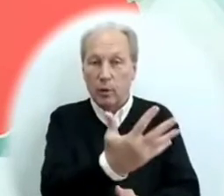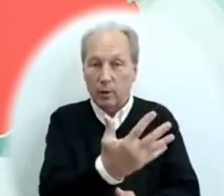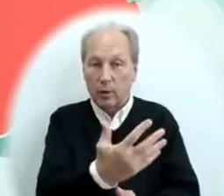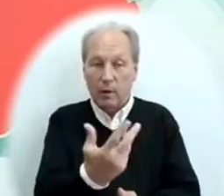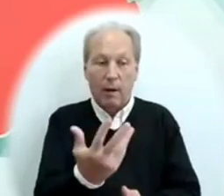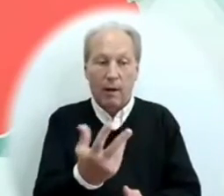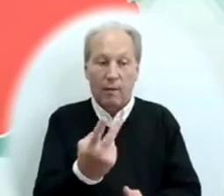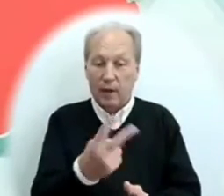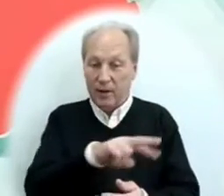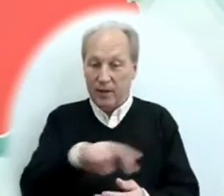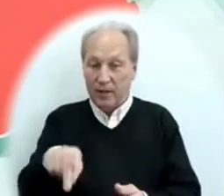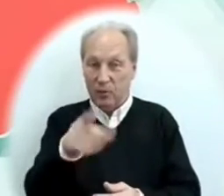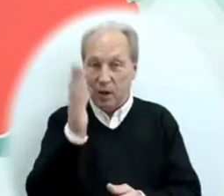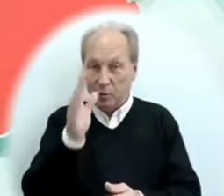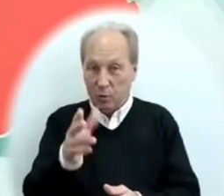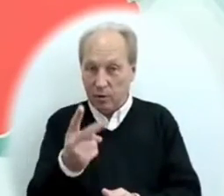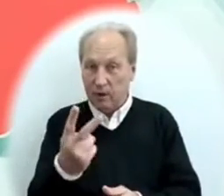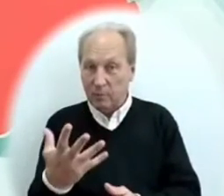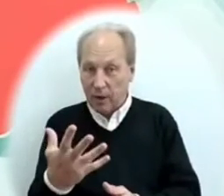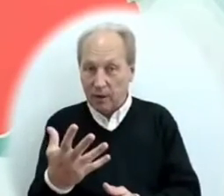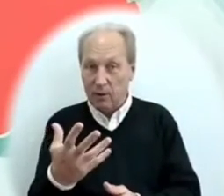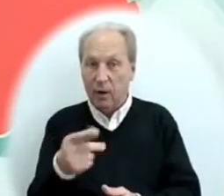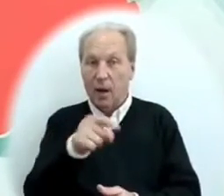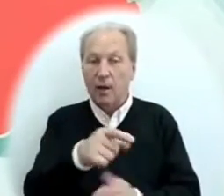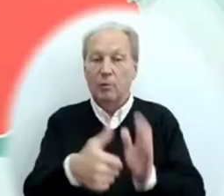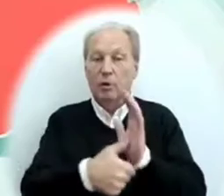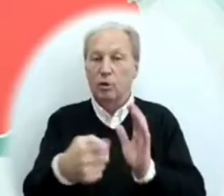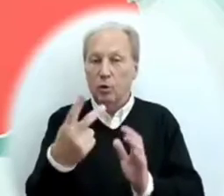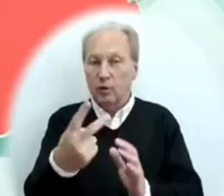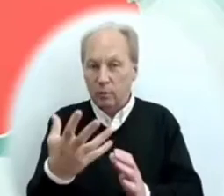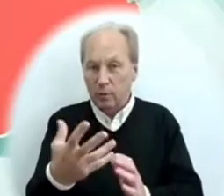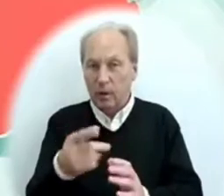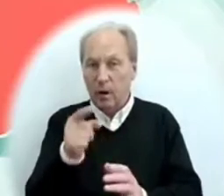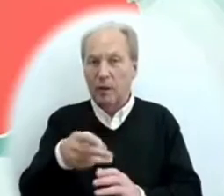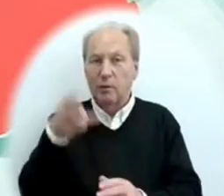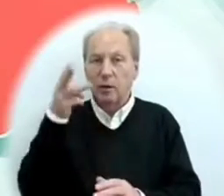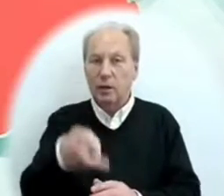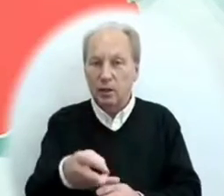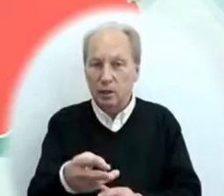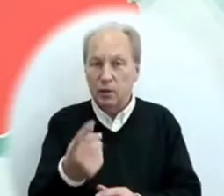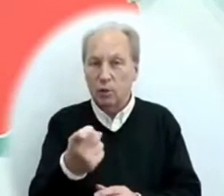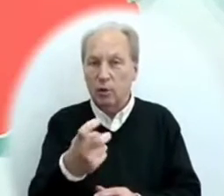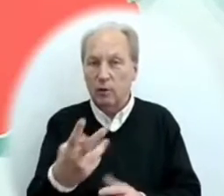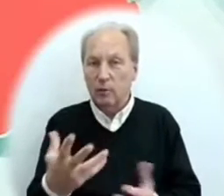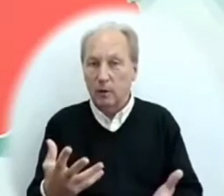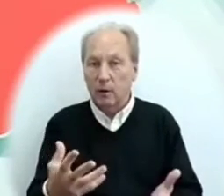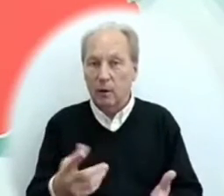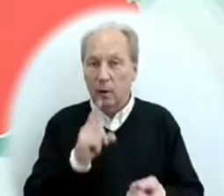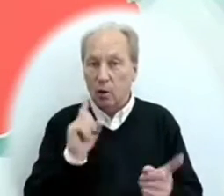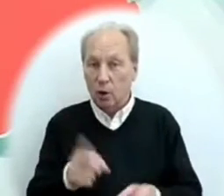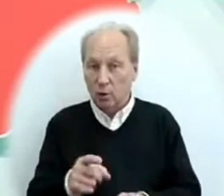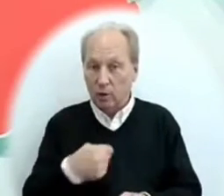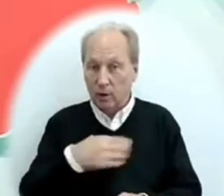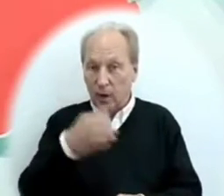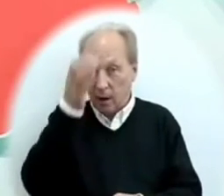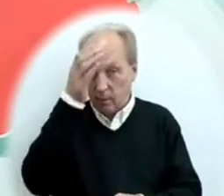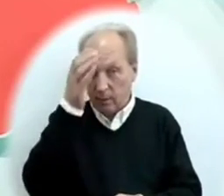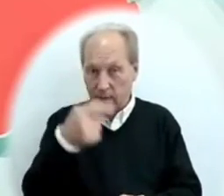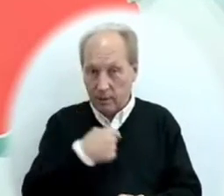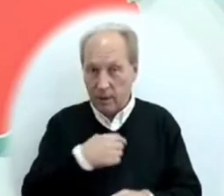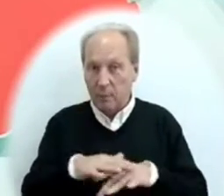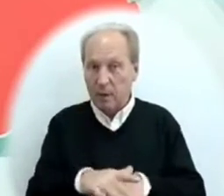25, а те по 5, там 125, а там 625, а там 3125. И, короче, а я, поскольку по образованию все-таки оно у меня